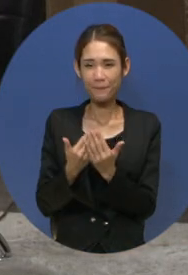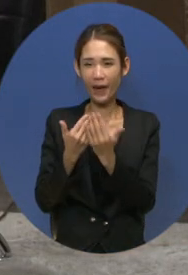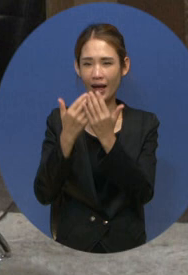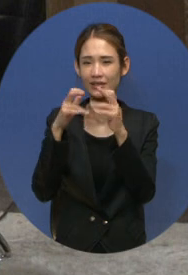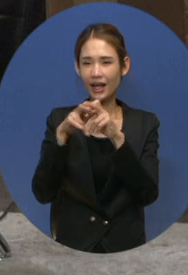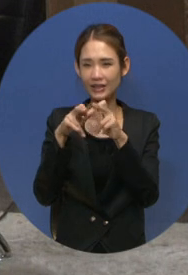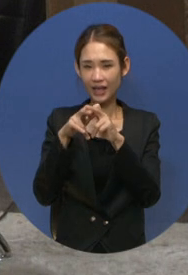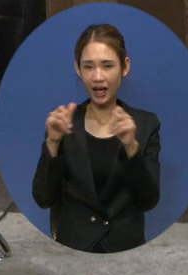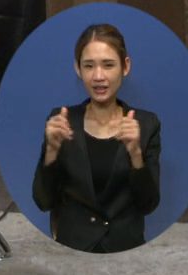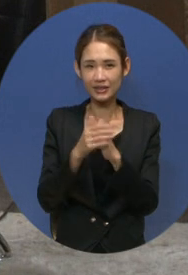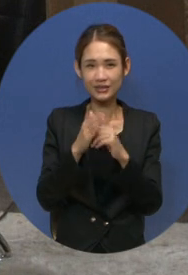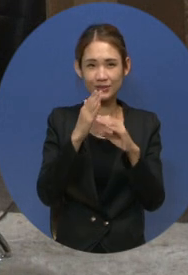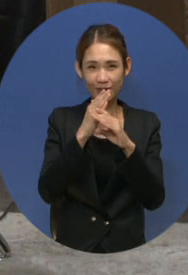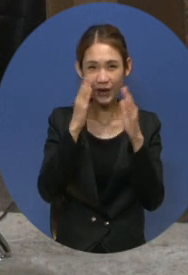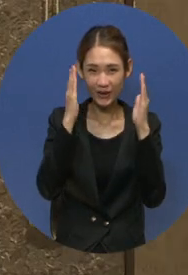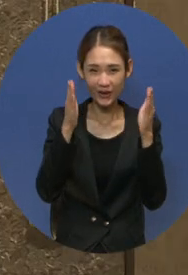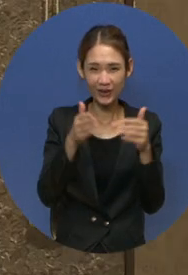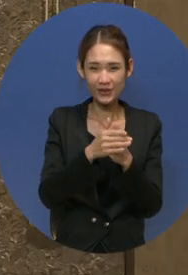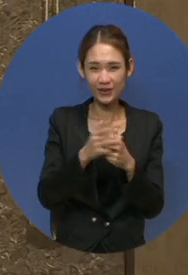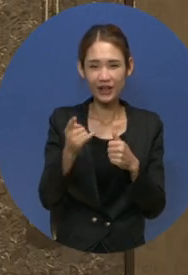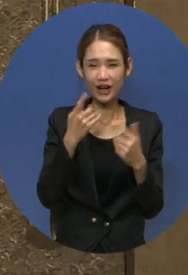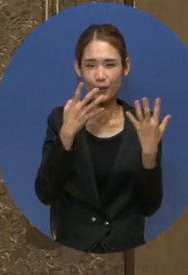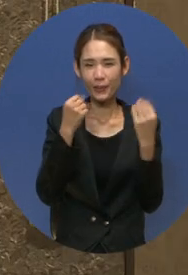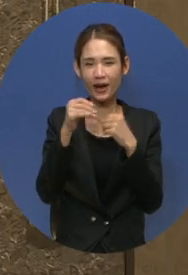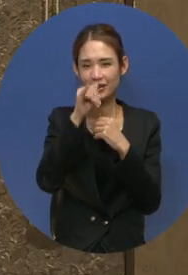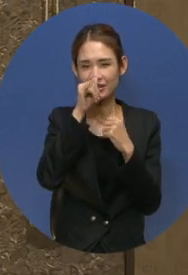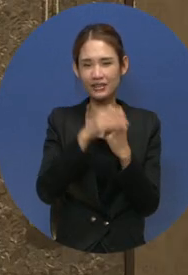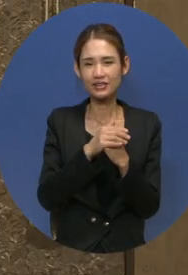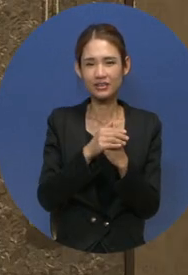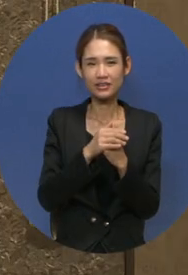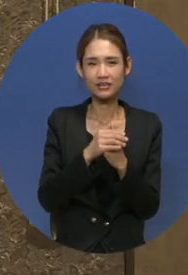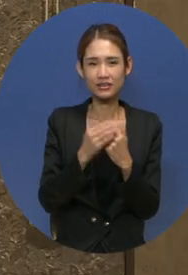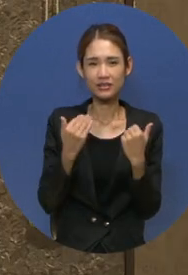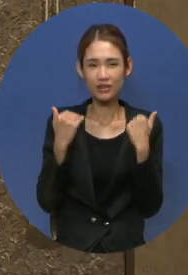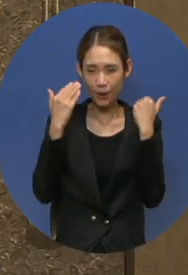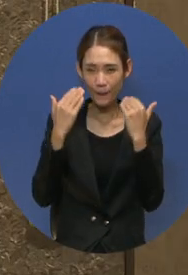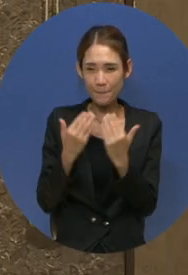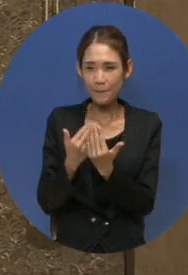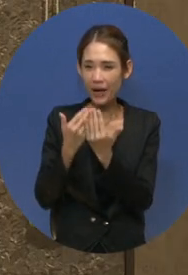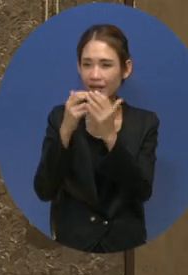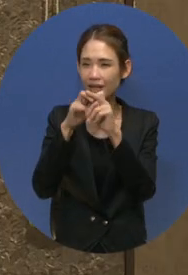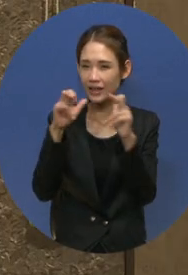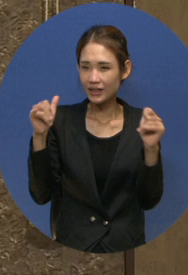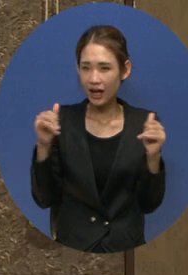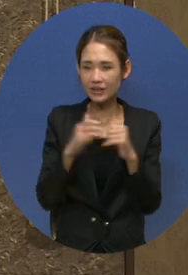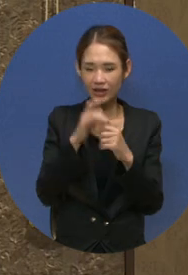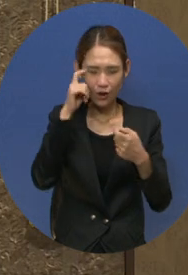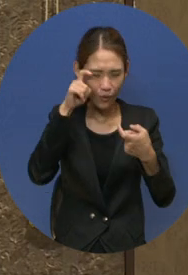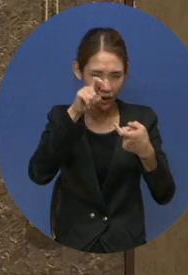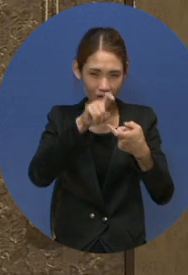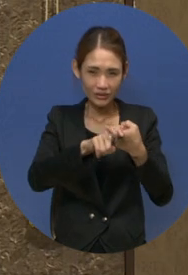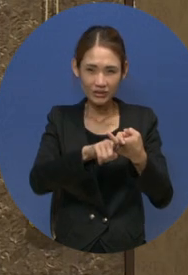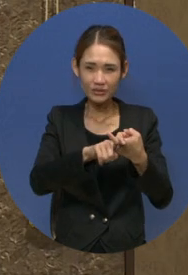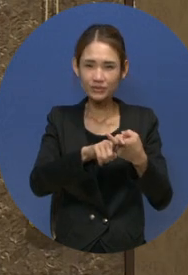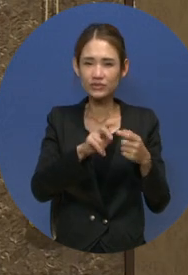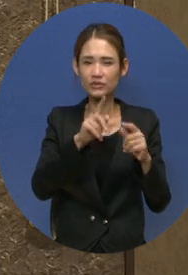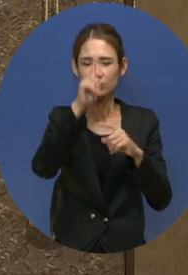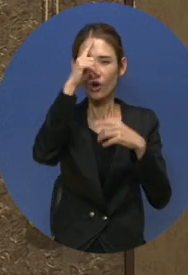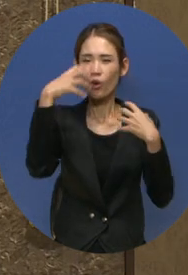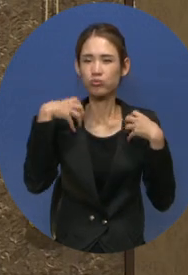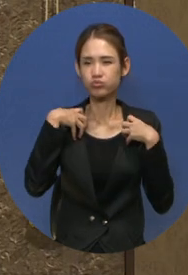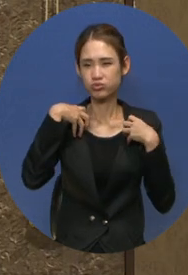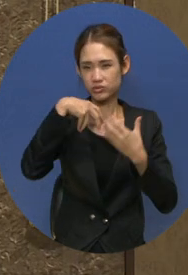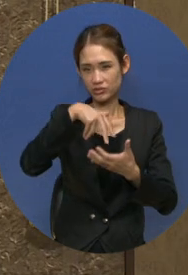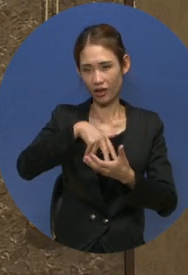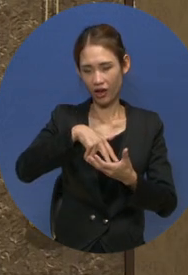저희가 초점을 맞추는 일을 많이 하고 있는데 네. 그 이유가 발달 장애인들에 대한 그 관심이 그 정부 차원에서도 그렇고